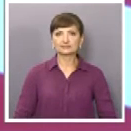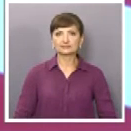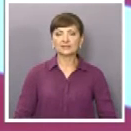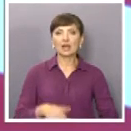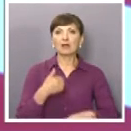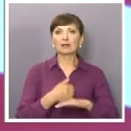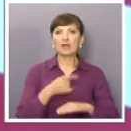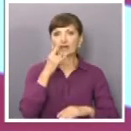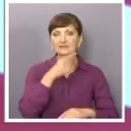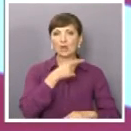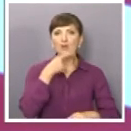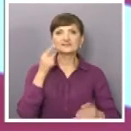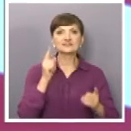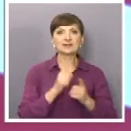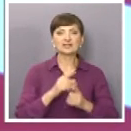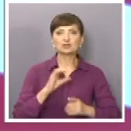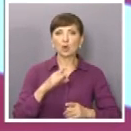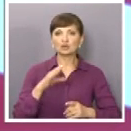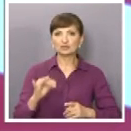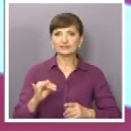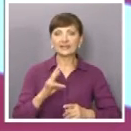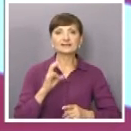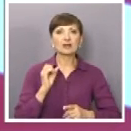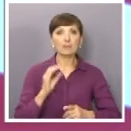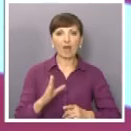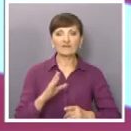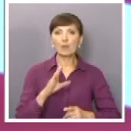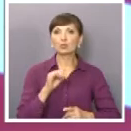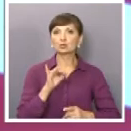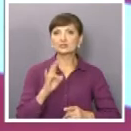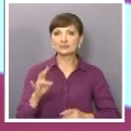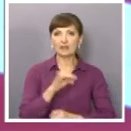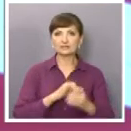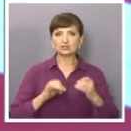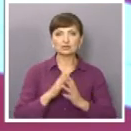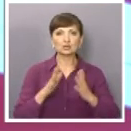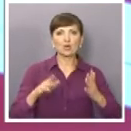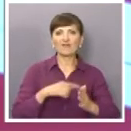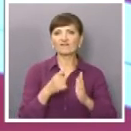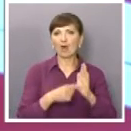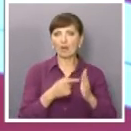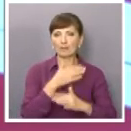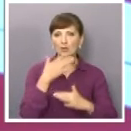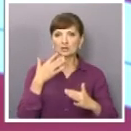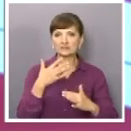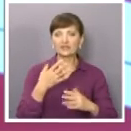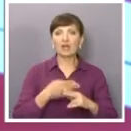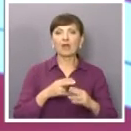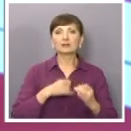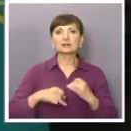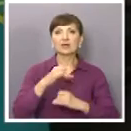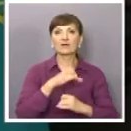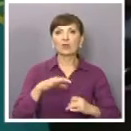Главы Казахстана и России встретились в Сочи. Нурсултан Назарбаев и Владимир Путин обсудили широкий круг вопросов. В частности, речь зашла